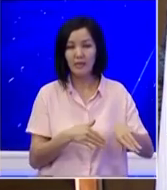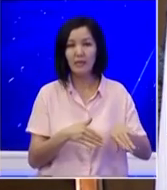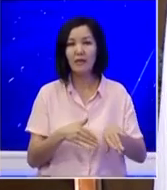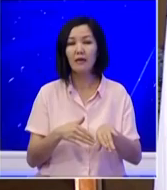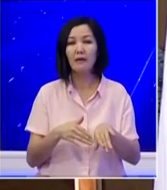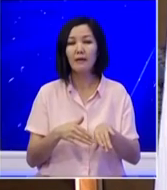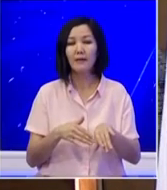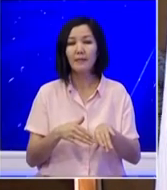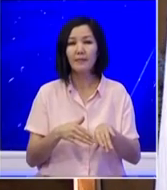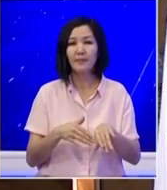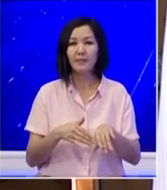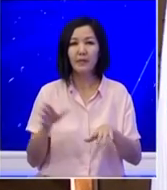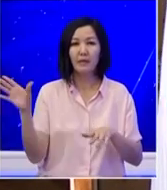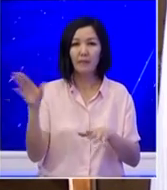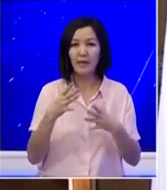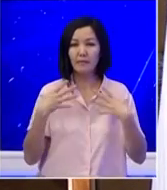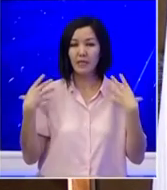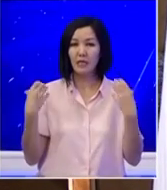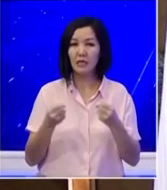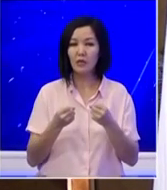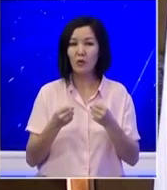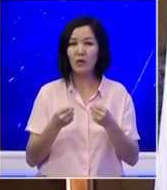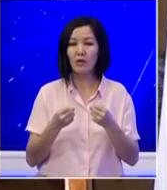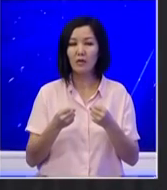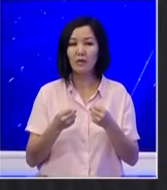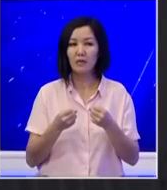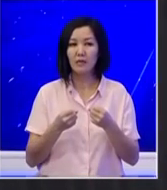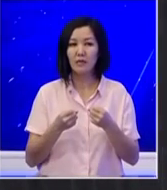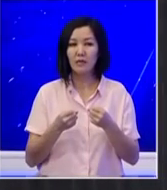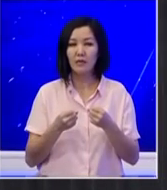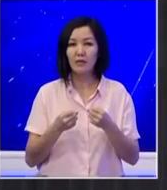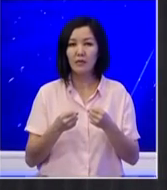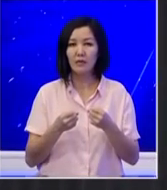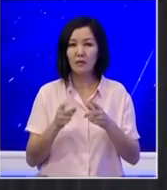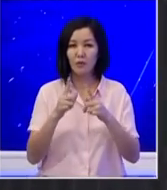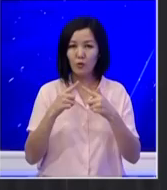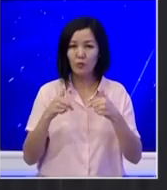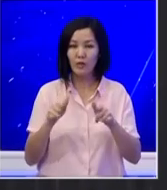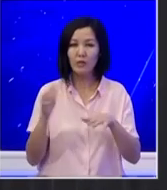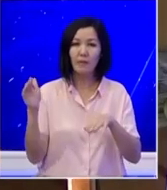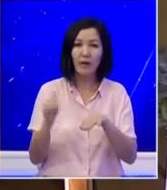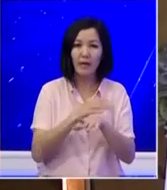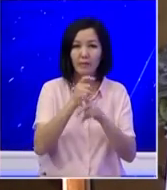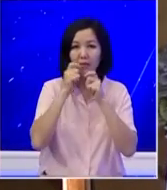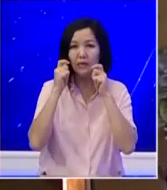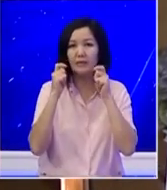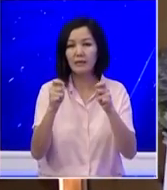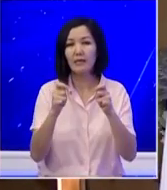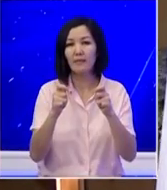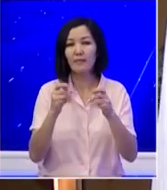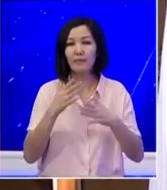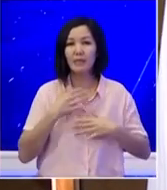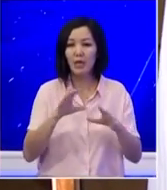алысқа. Бәрімізге денсаулық берсін, Алла тағалам. Мына ұйымдастырып, осындай бізді елеп